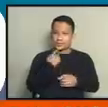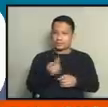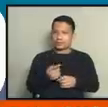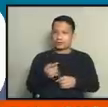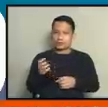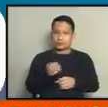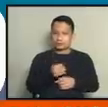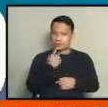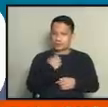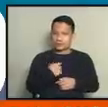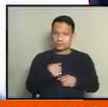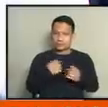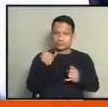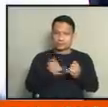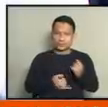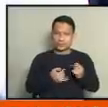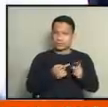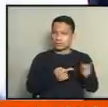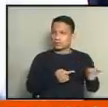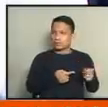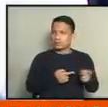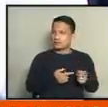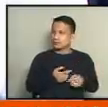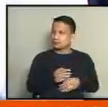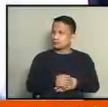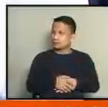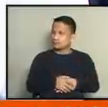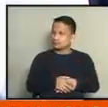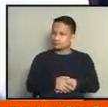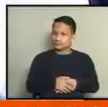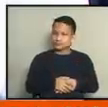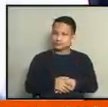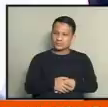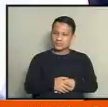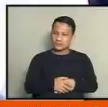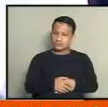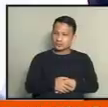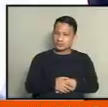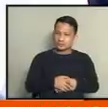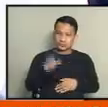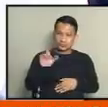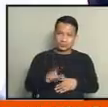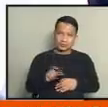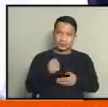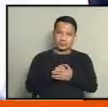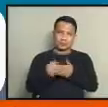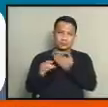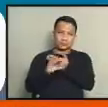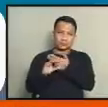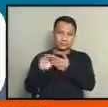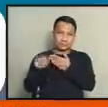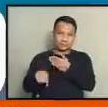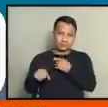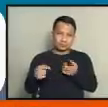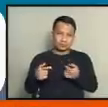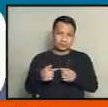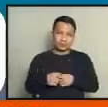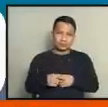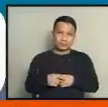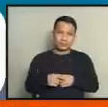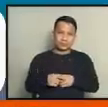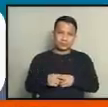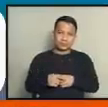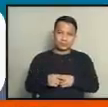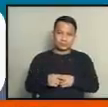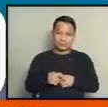ano, yung pinakauna po, sir, nag-anap sila ng trabaho. Sabi po namin, mababa lang po yung ambito kasi poultry lang po yung